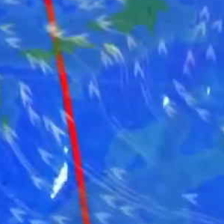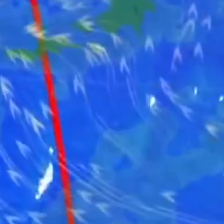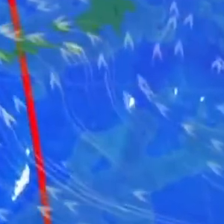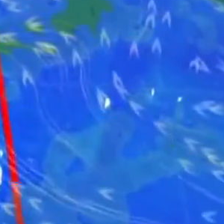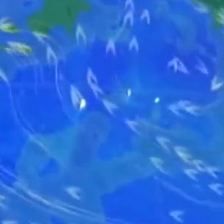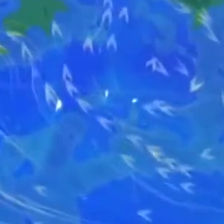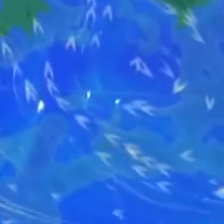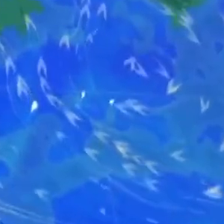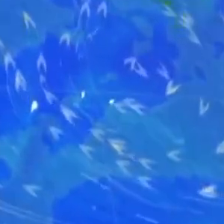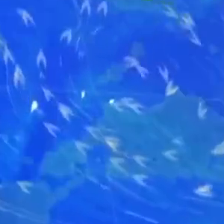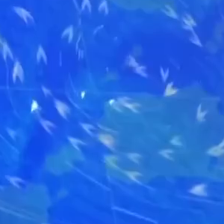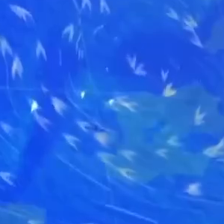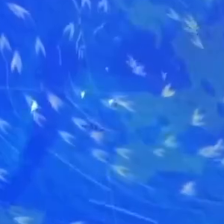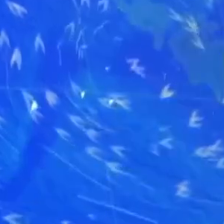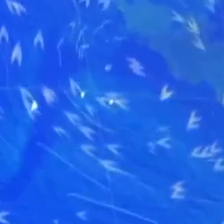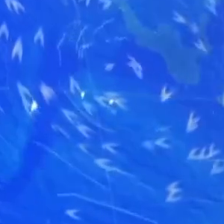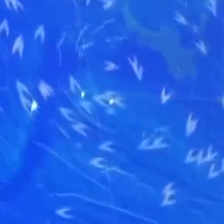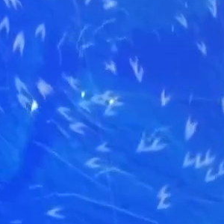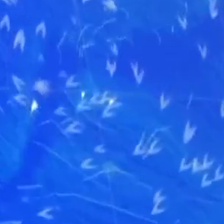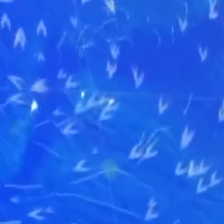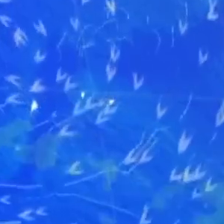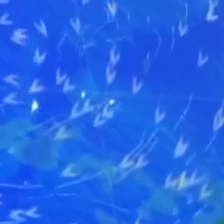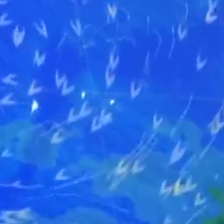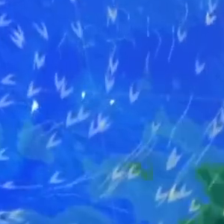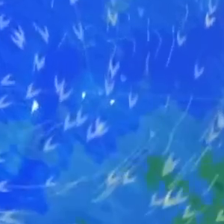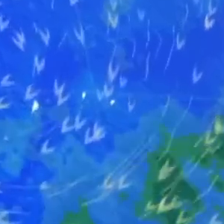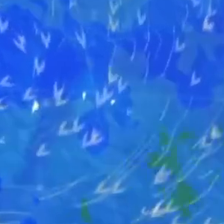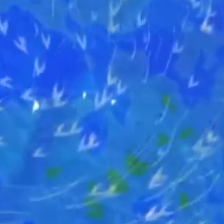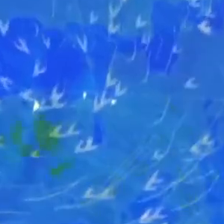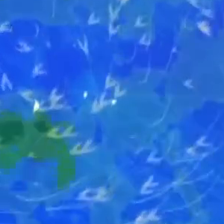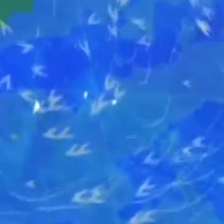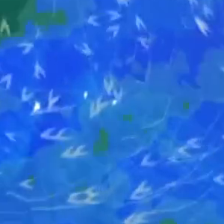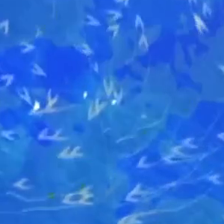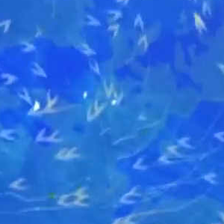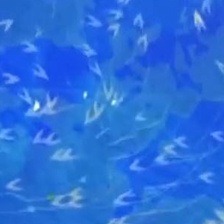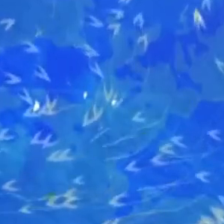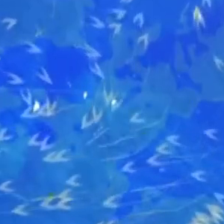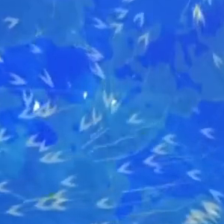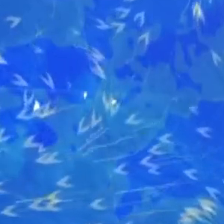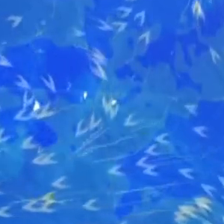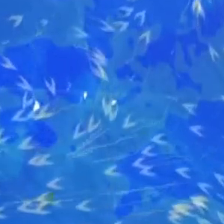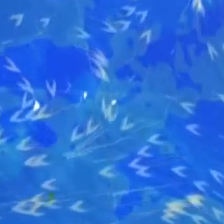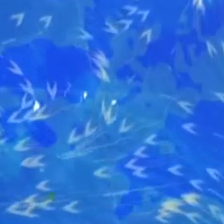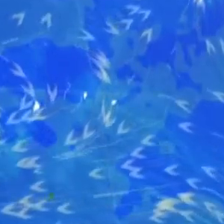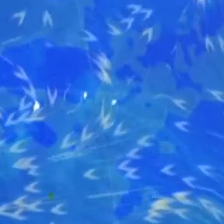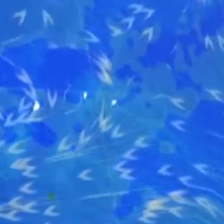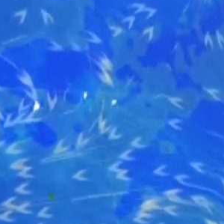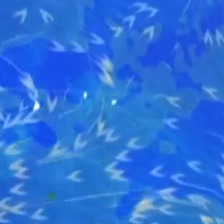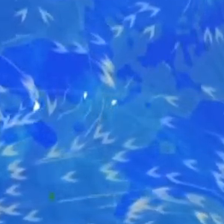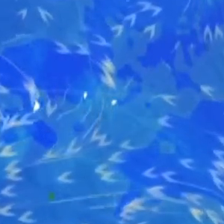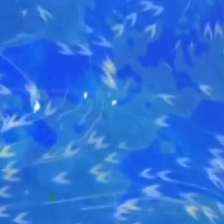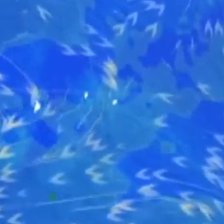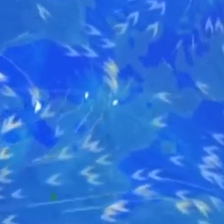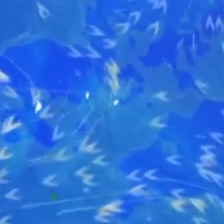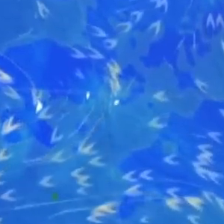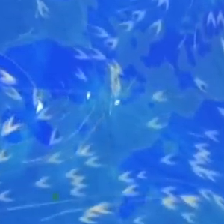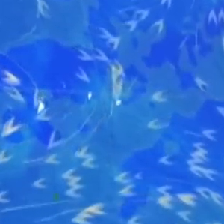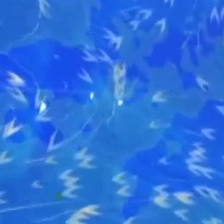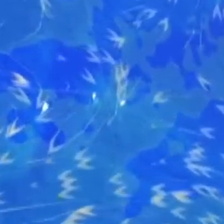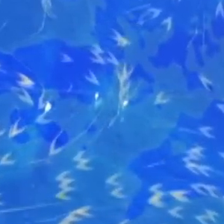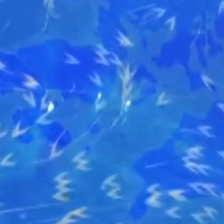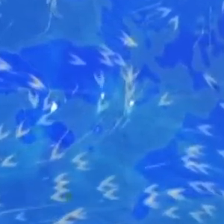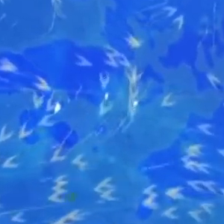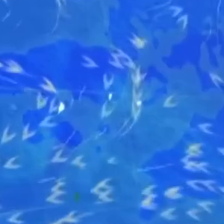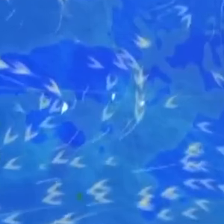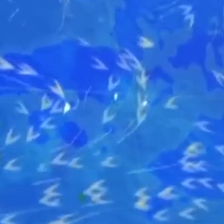Hanggang Biyernes po ang mainit na easterly o silanganin ang makakaapekto sa Luzon, samantalang ang Intertropical Convergence Zone o ITZZ na salubungan po